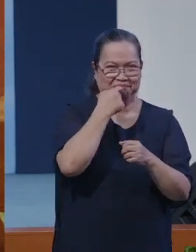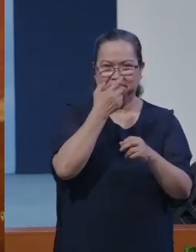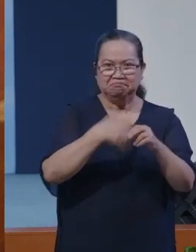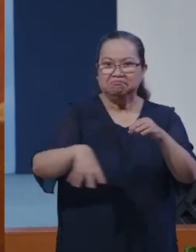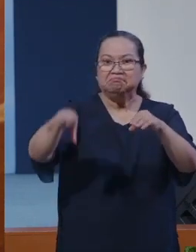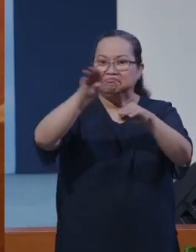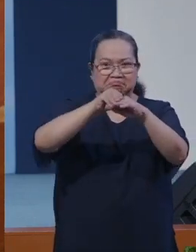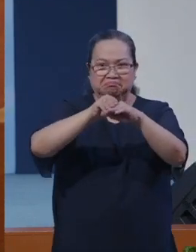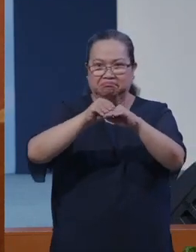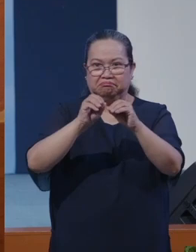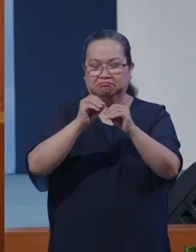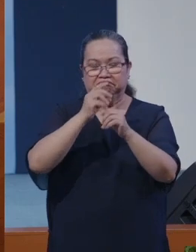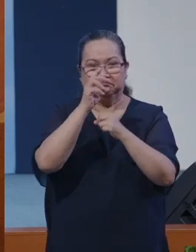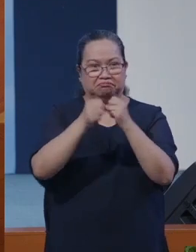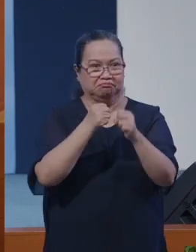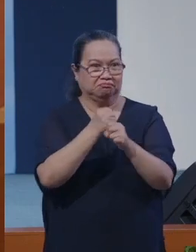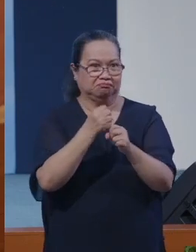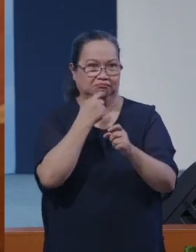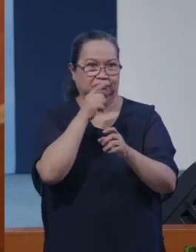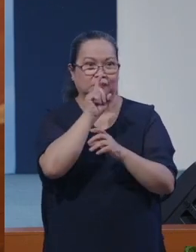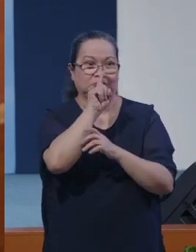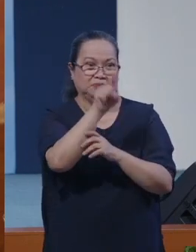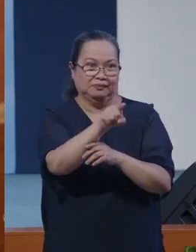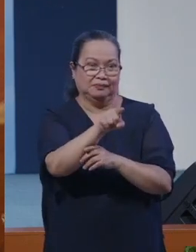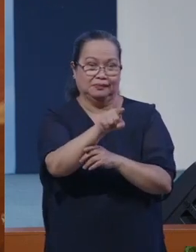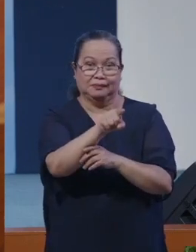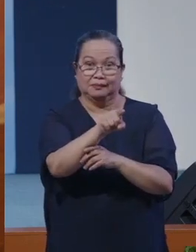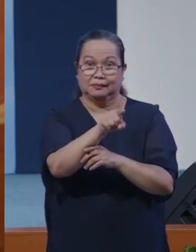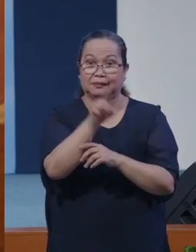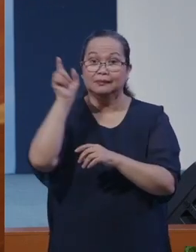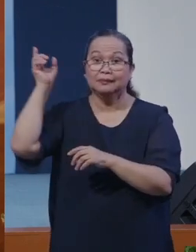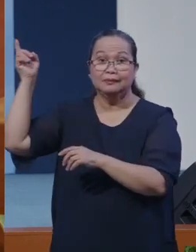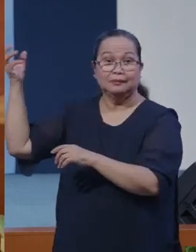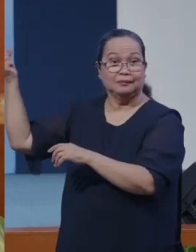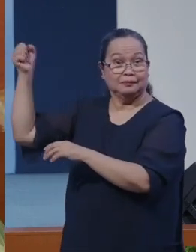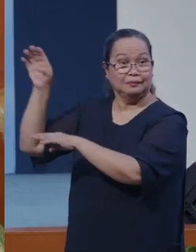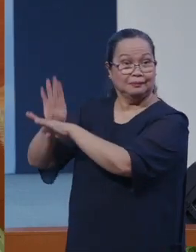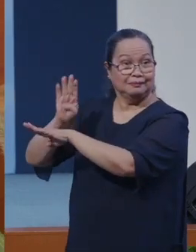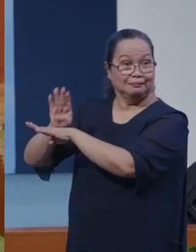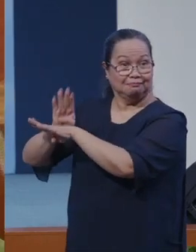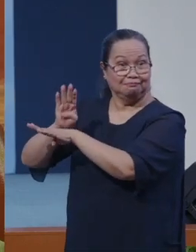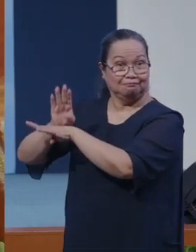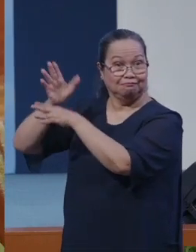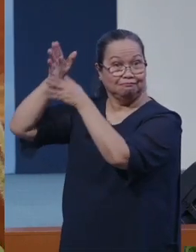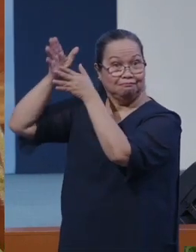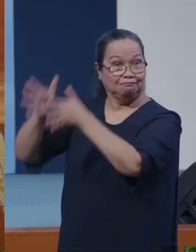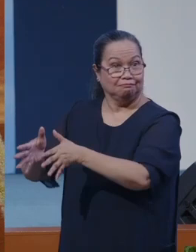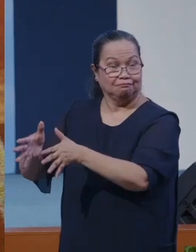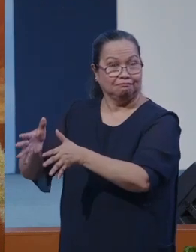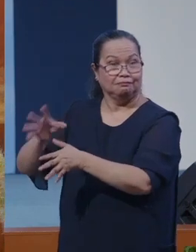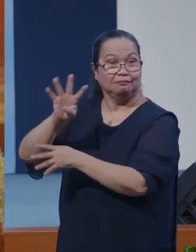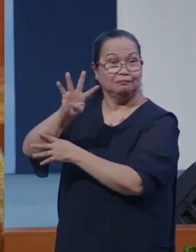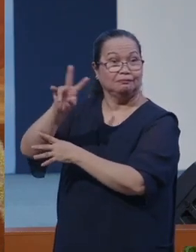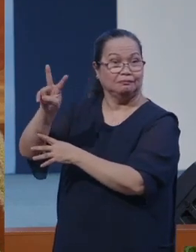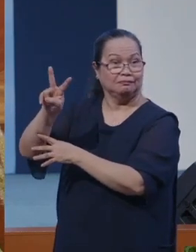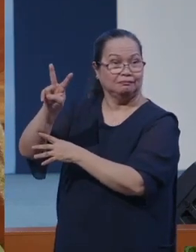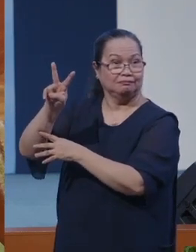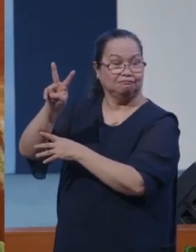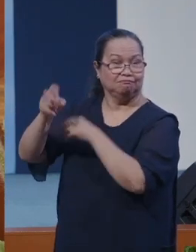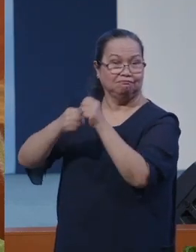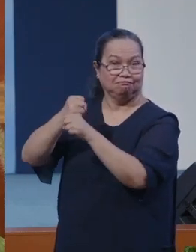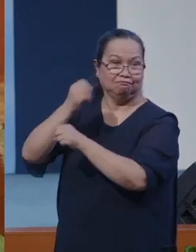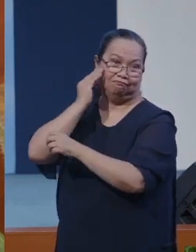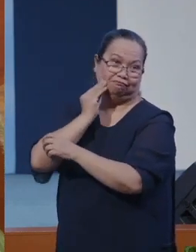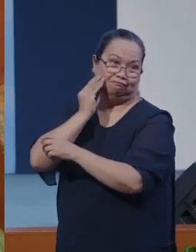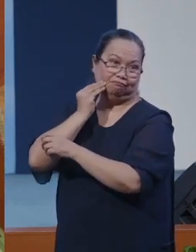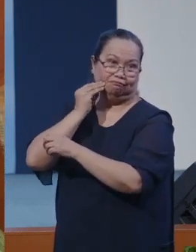ganong kaganda. Wala po. Negosyante po ako. Matagal na. 42 years na po. Wala